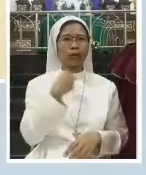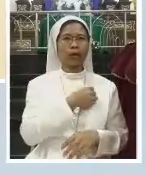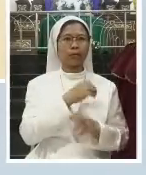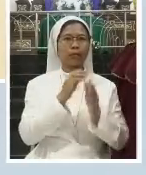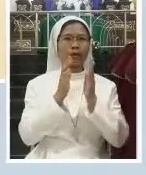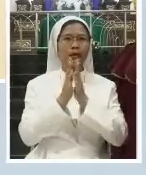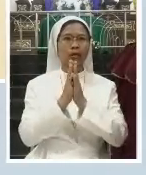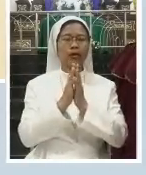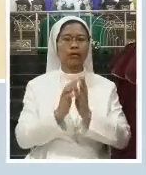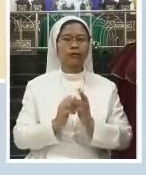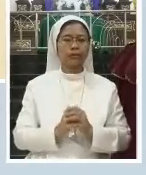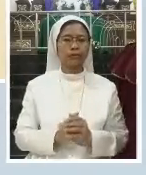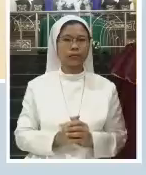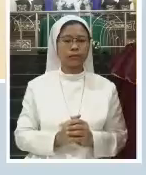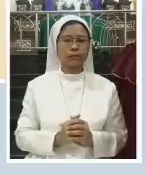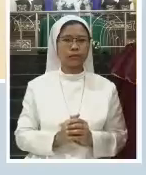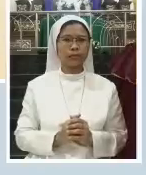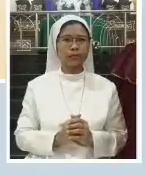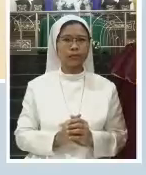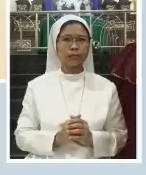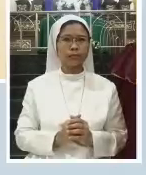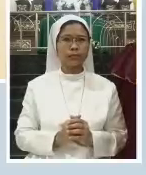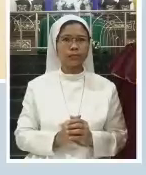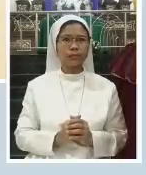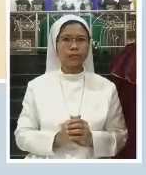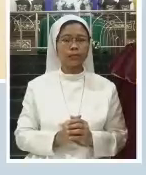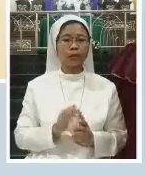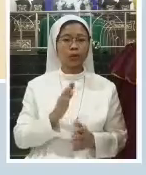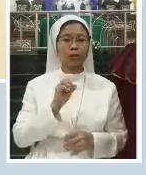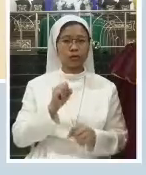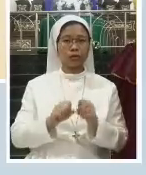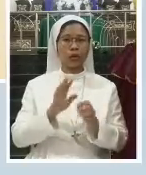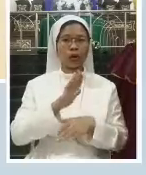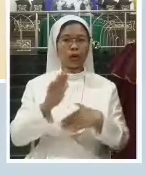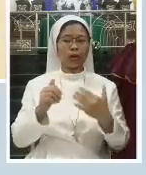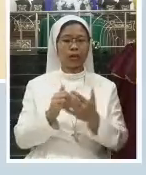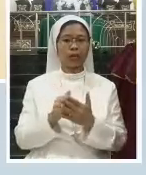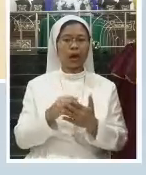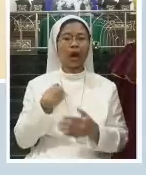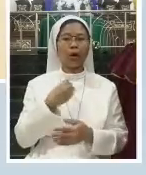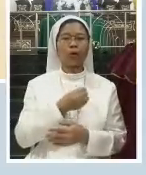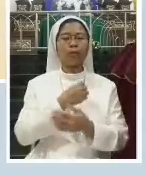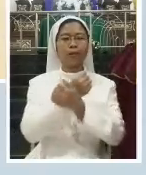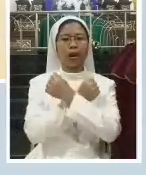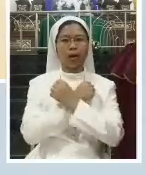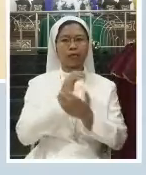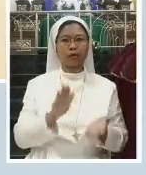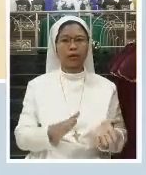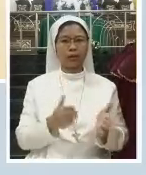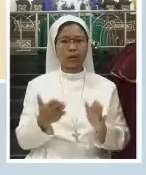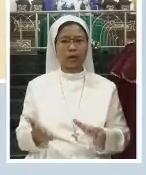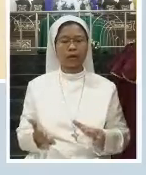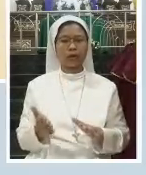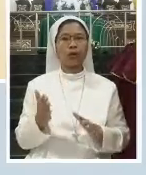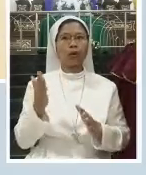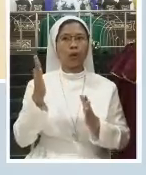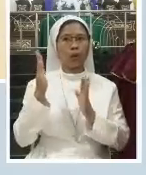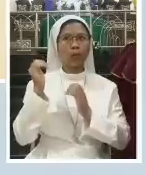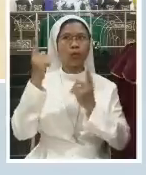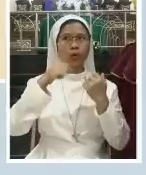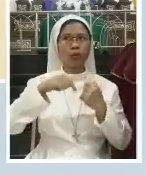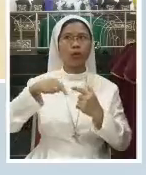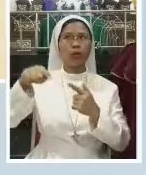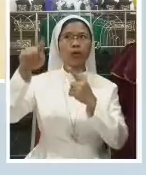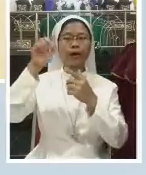ang samong pamibi. Tanganing ang gabos niya tong gadan, makisumaro sa kaugmahan ni Kristong